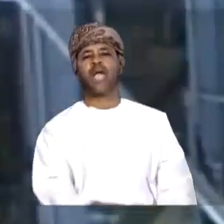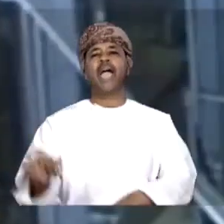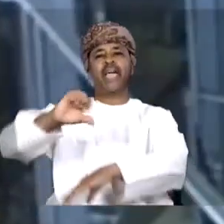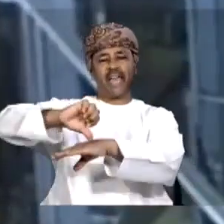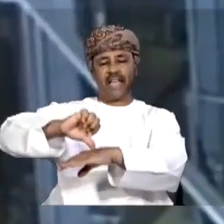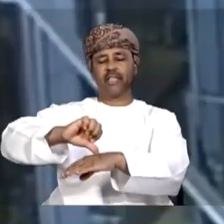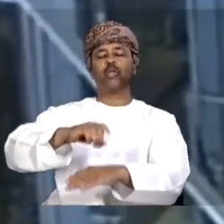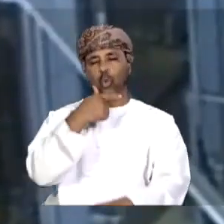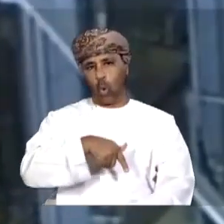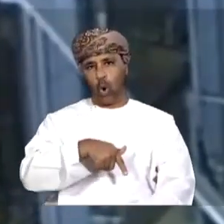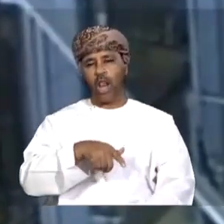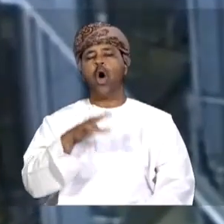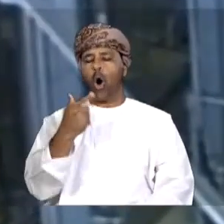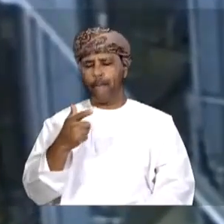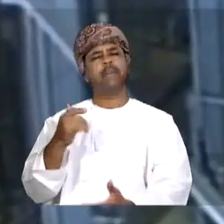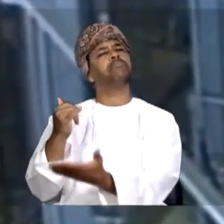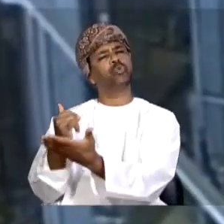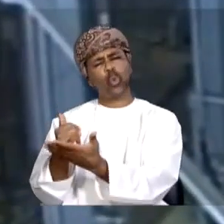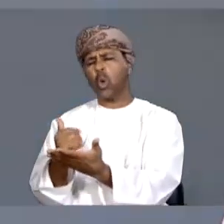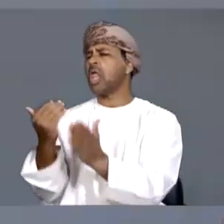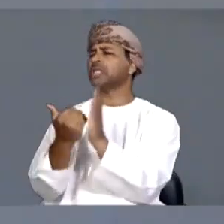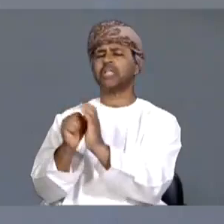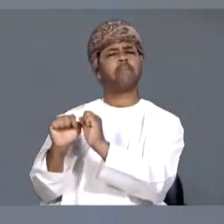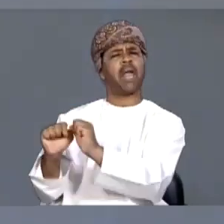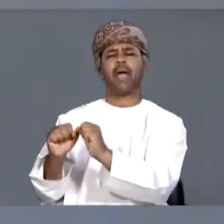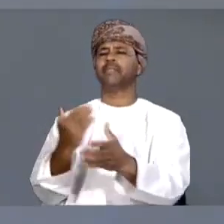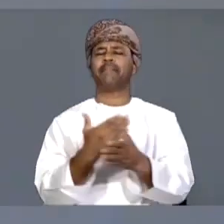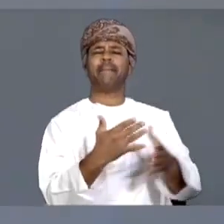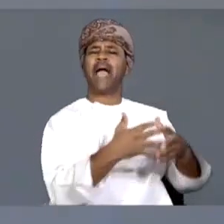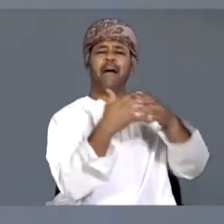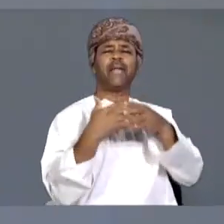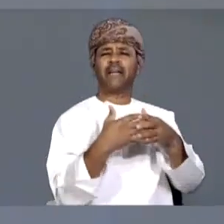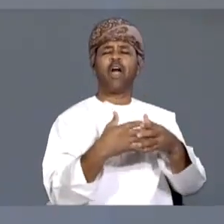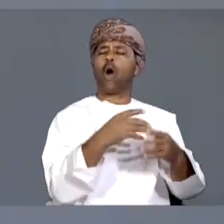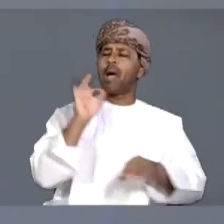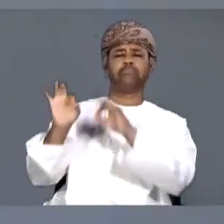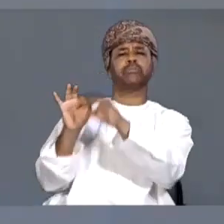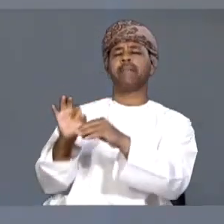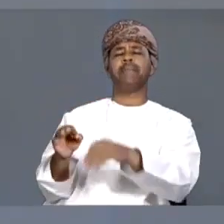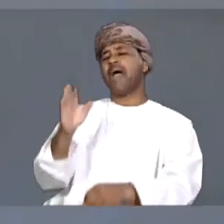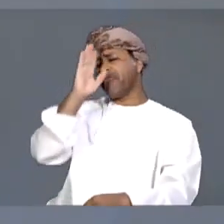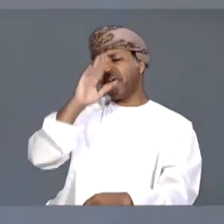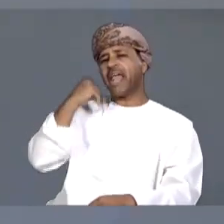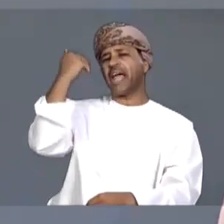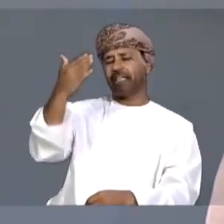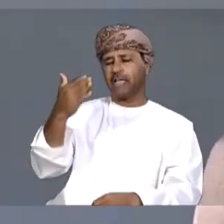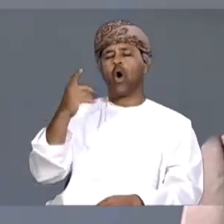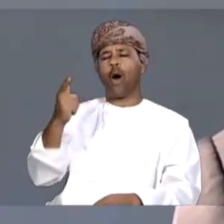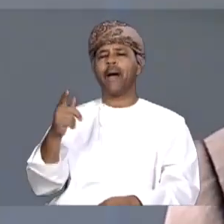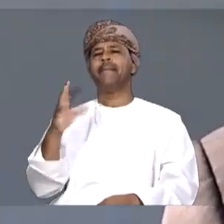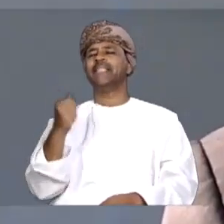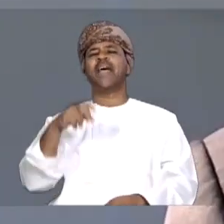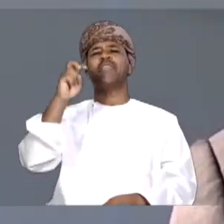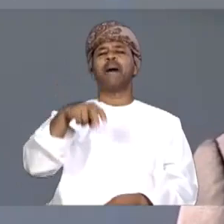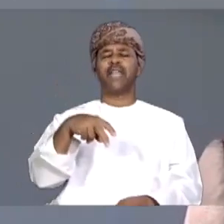طهران تؤكد قدرتها على إدارة شؤونها الاقتصادية بعد إعلان واشنطن عودة العقوبات الاثنين المقبل مع إعفاء